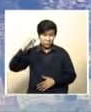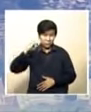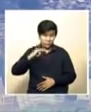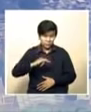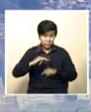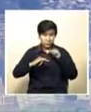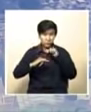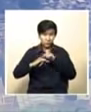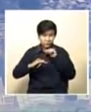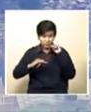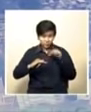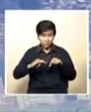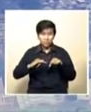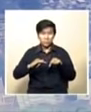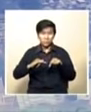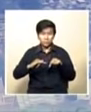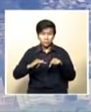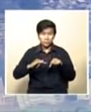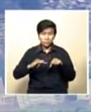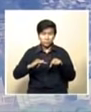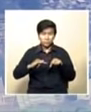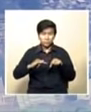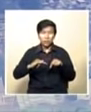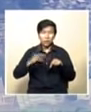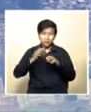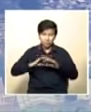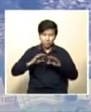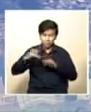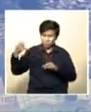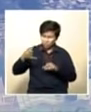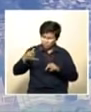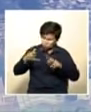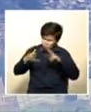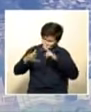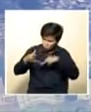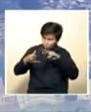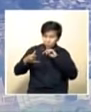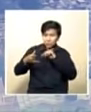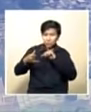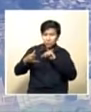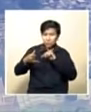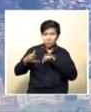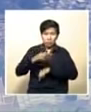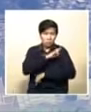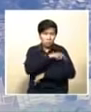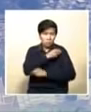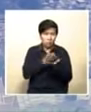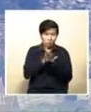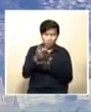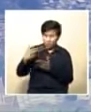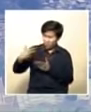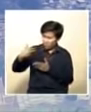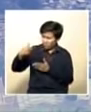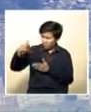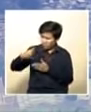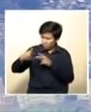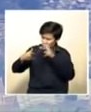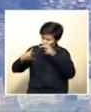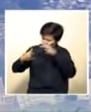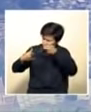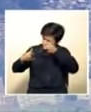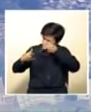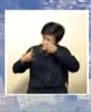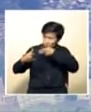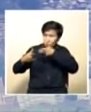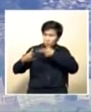นนอกเหนือจากหลักการนี้ก็เป็นเรื่องที่ทางกระทรวงต่างประเทศซึ่งเป็นผู้ออกอนุญาตเซ็นรับรองก็จะได้พิจารณาเป็นไปต